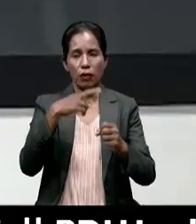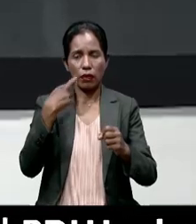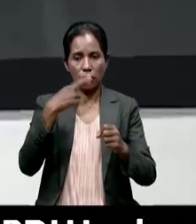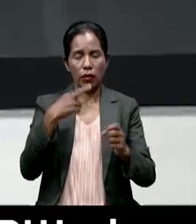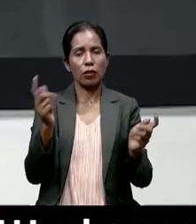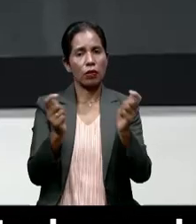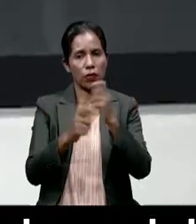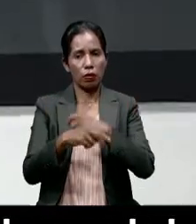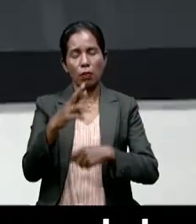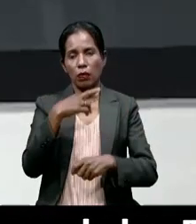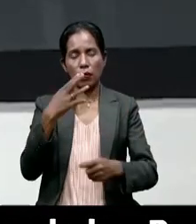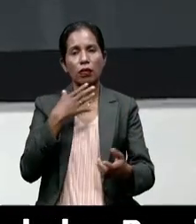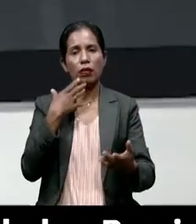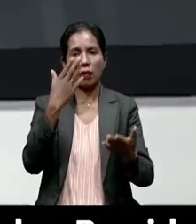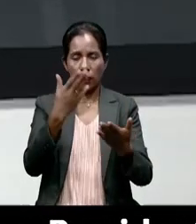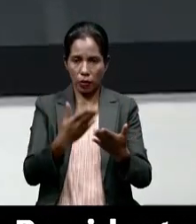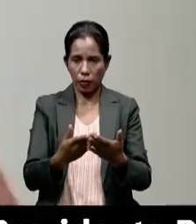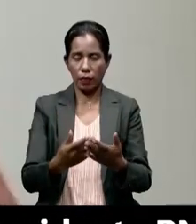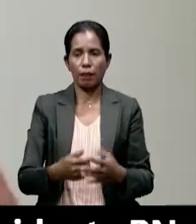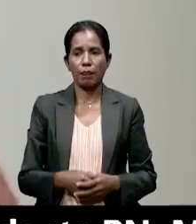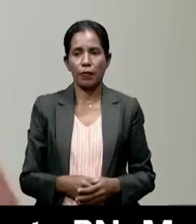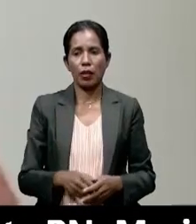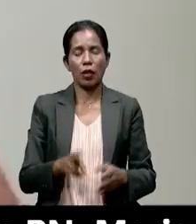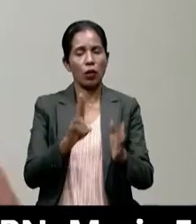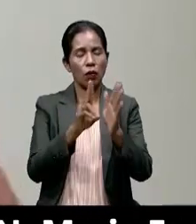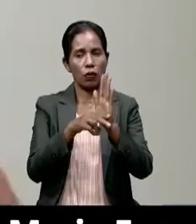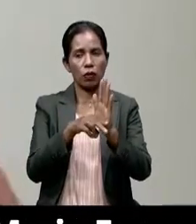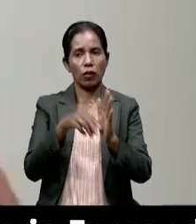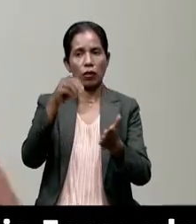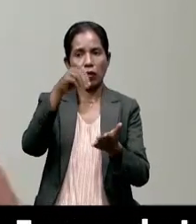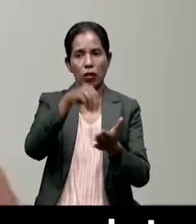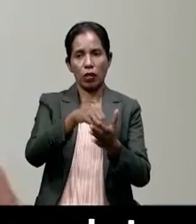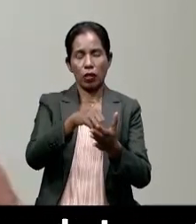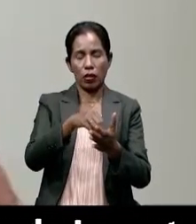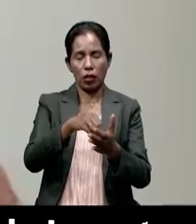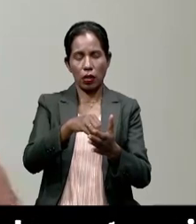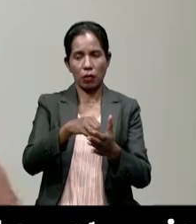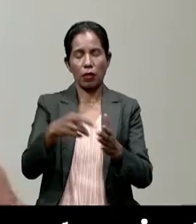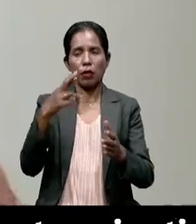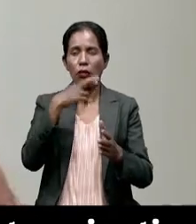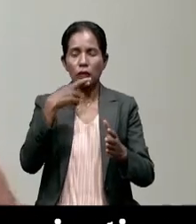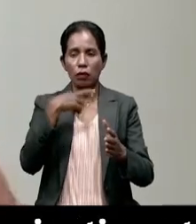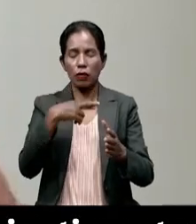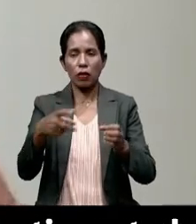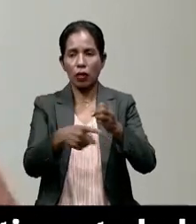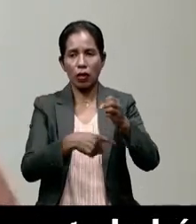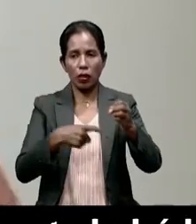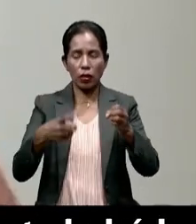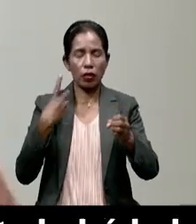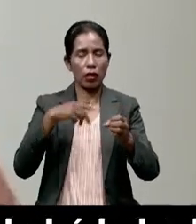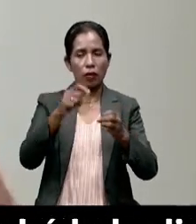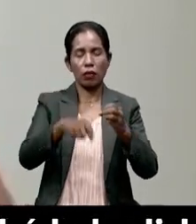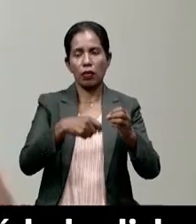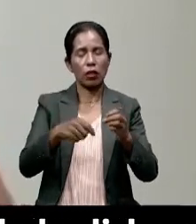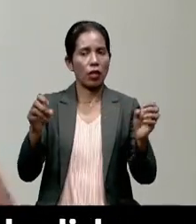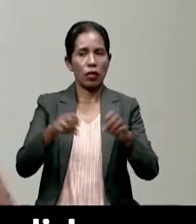fos tamba avaria. Ora suruan sene tawai lab hari kulit di kuesi alaran, antau ne be seret ya. Nah, ita